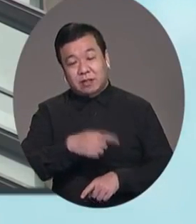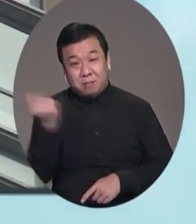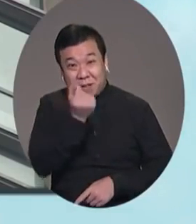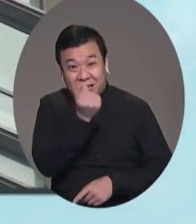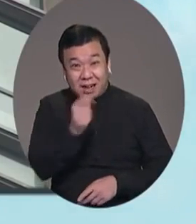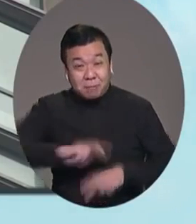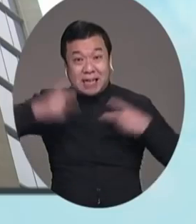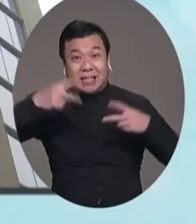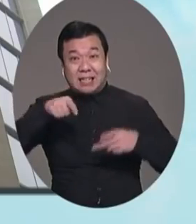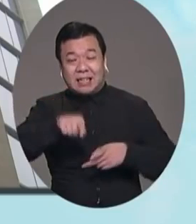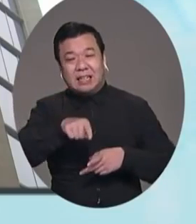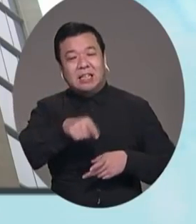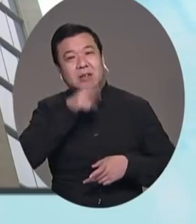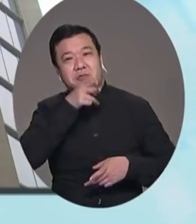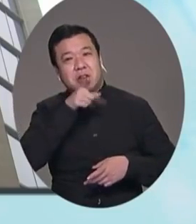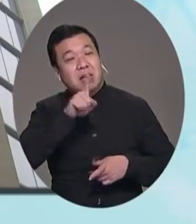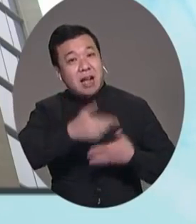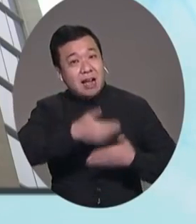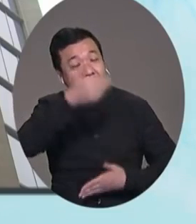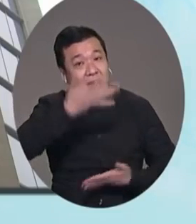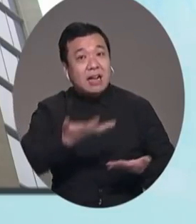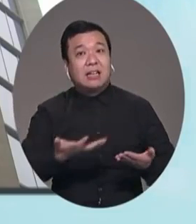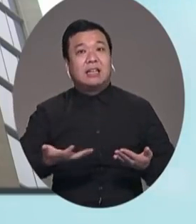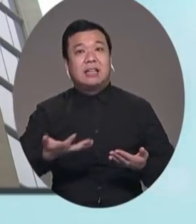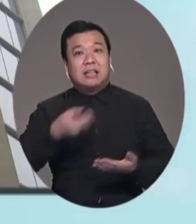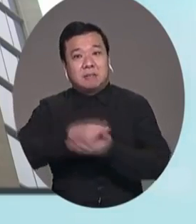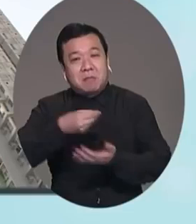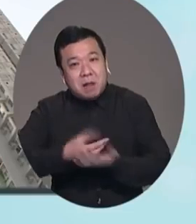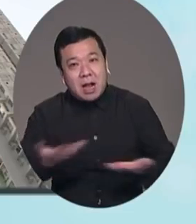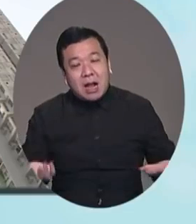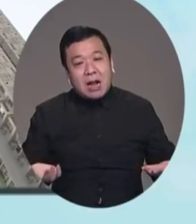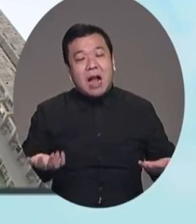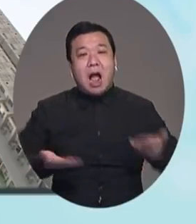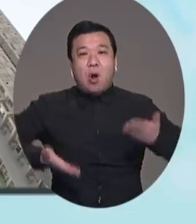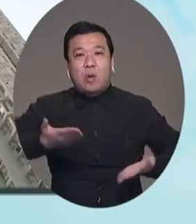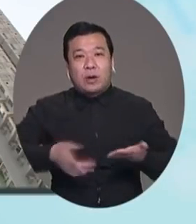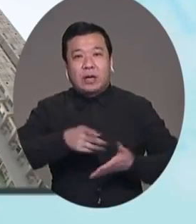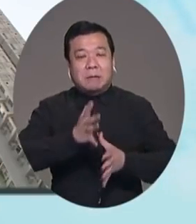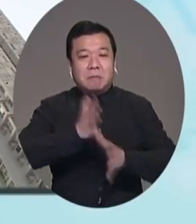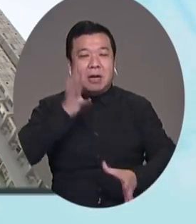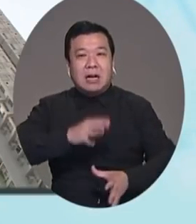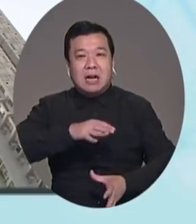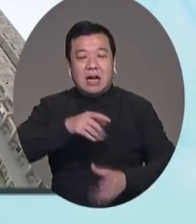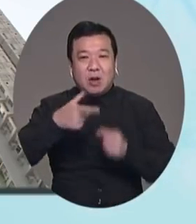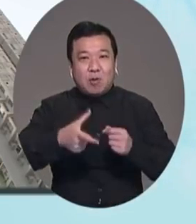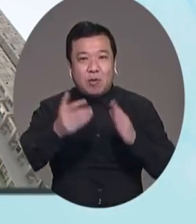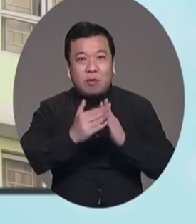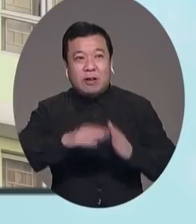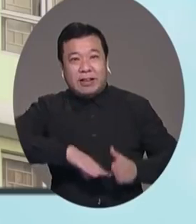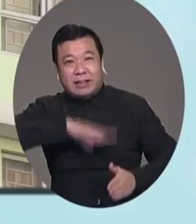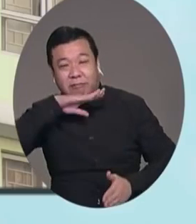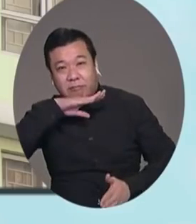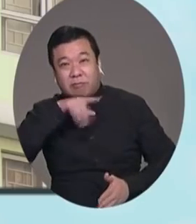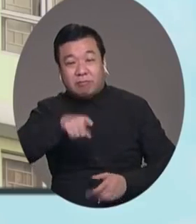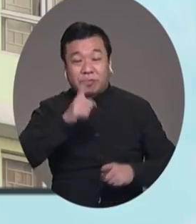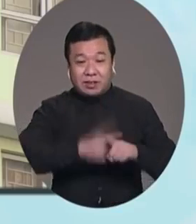影睇到，無論是樓價、購買力、或者是輪候公屋的時間可以、